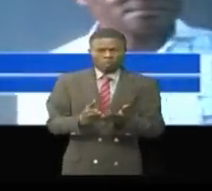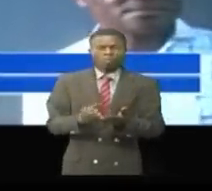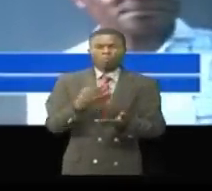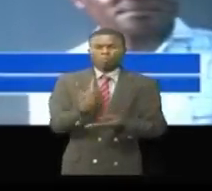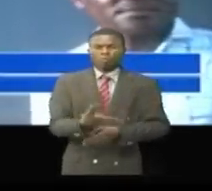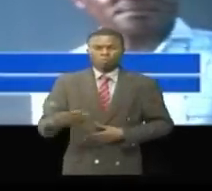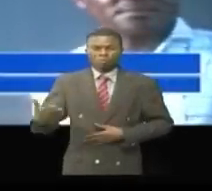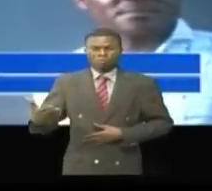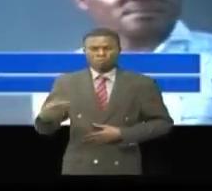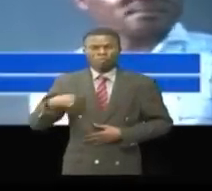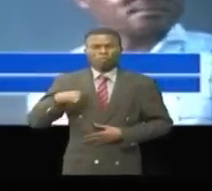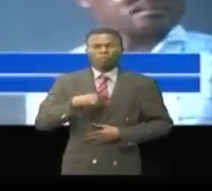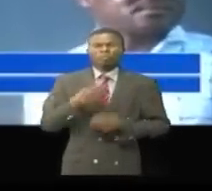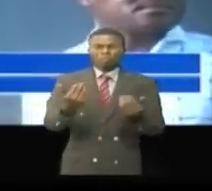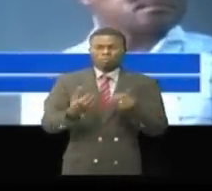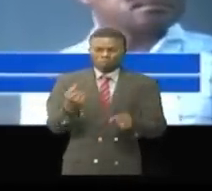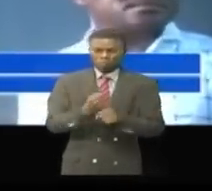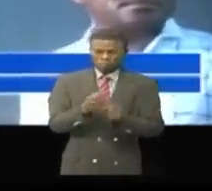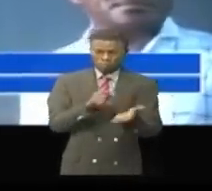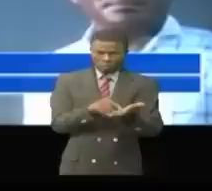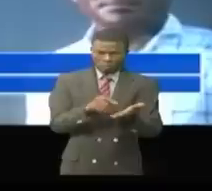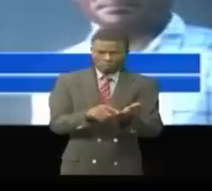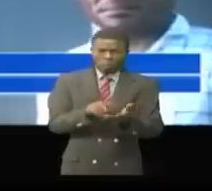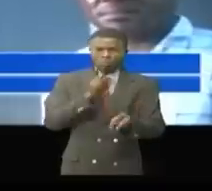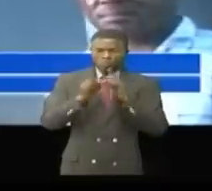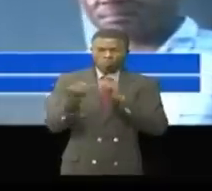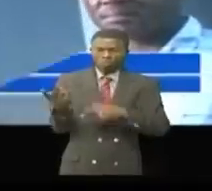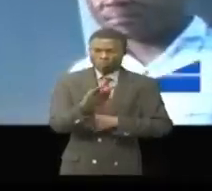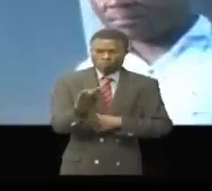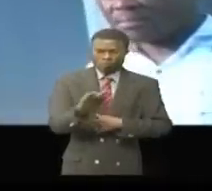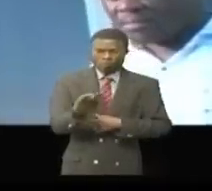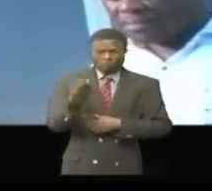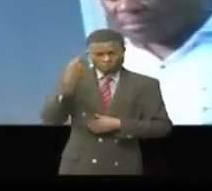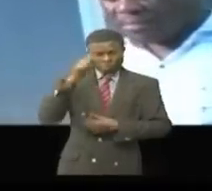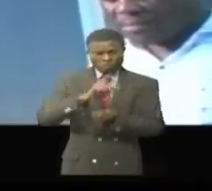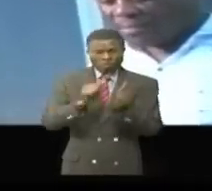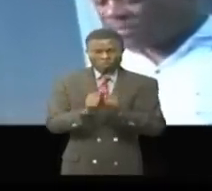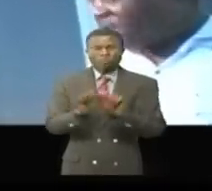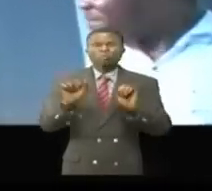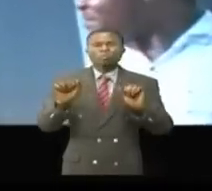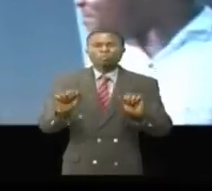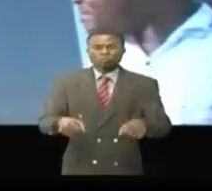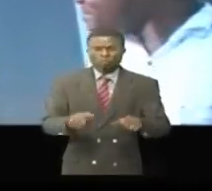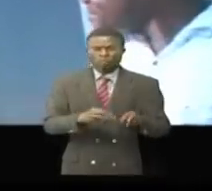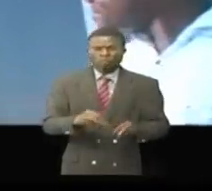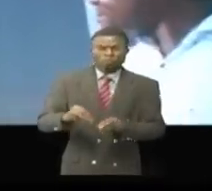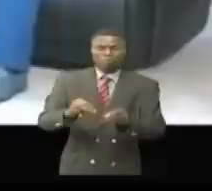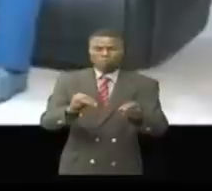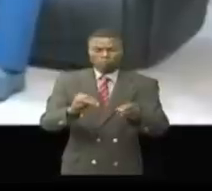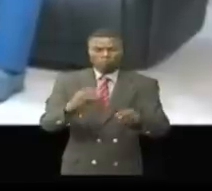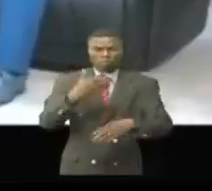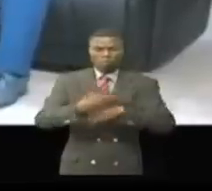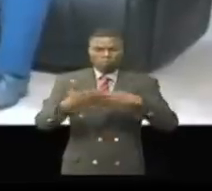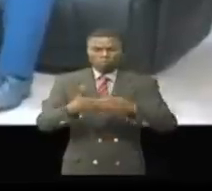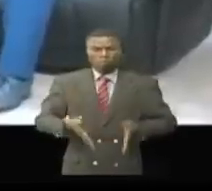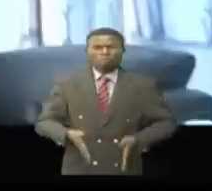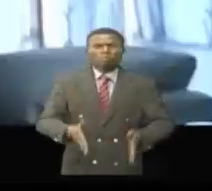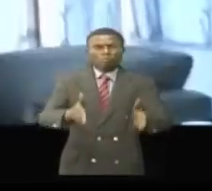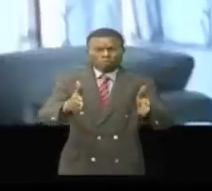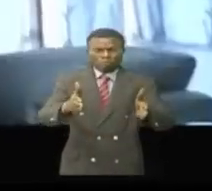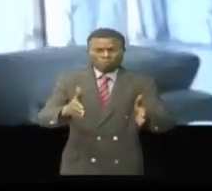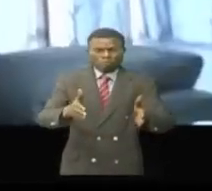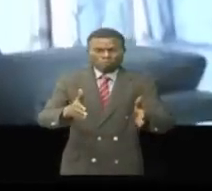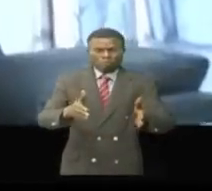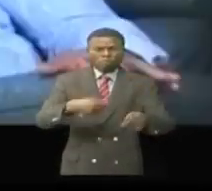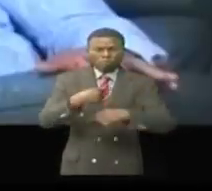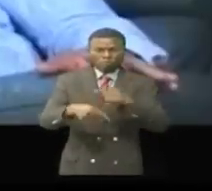chose sur lequel nous voulons travailler. Alors nous avons échangé sur la possibilité de réhabiliter les infrastructures routières qui